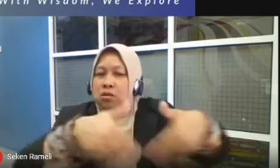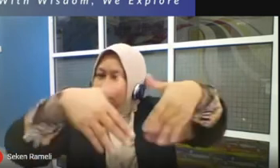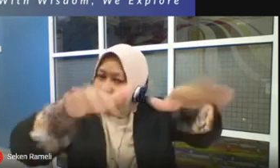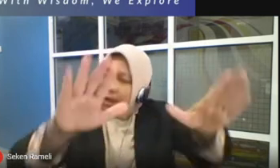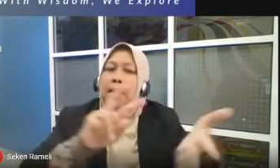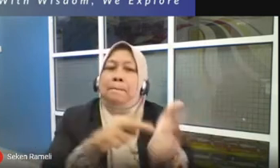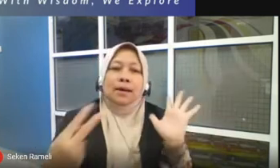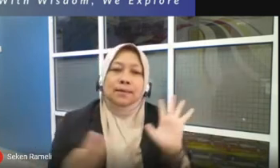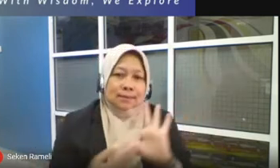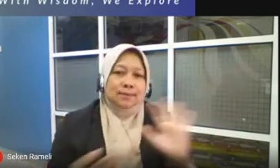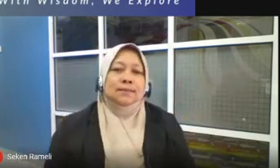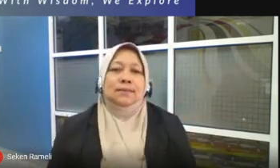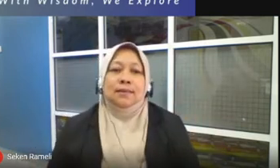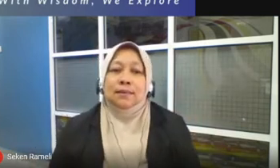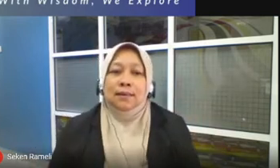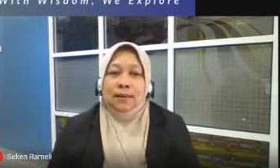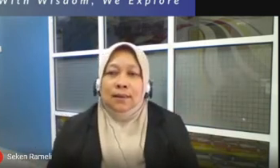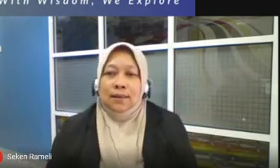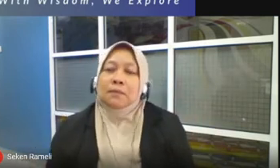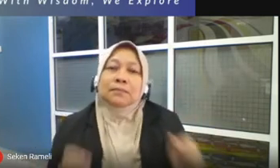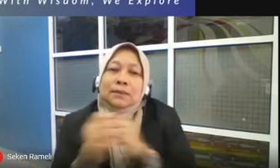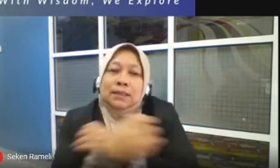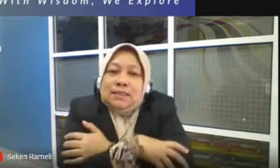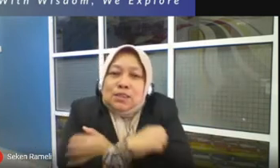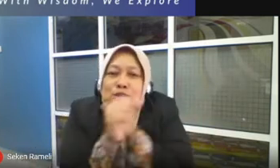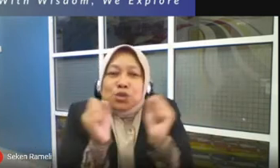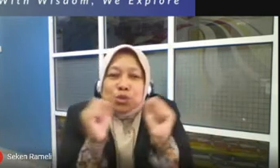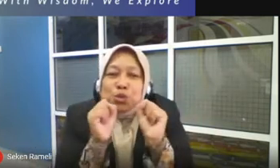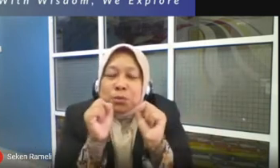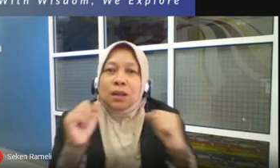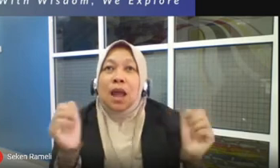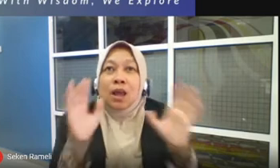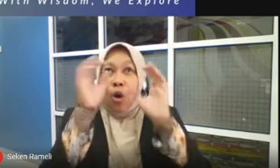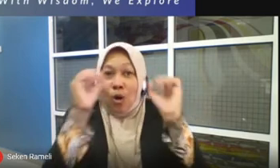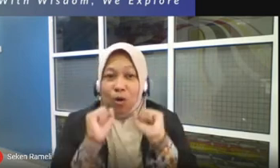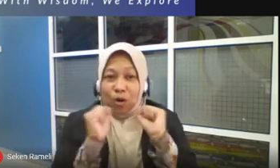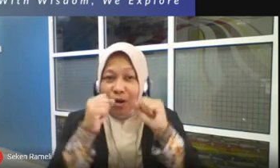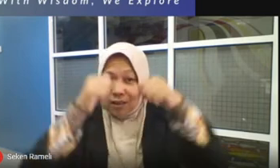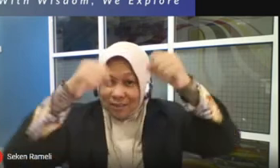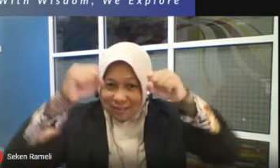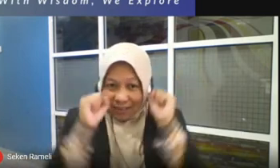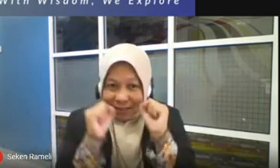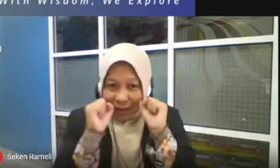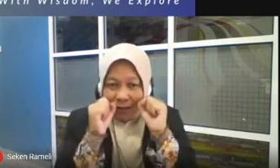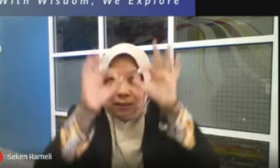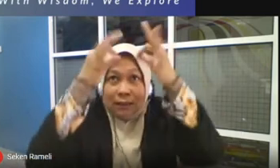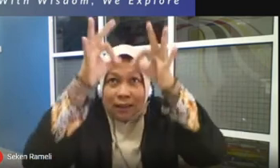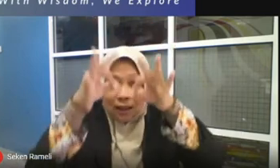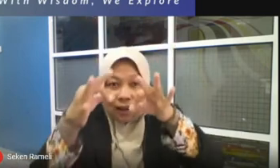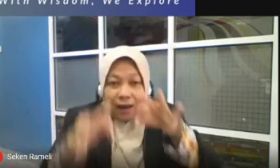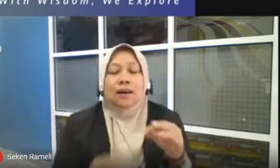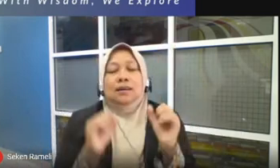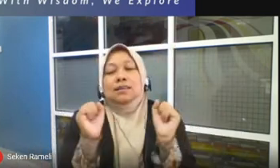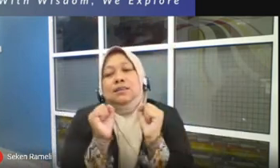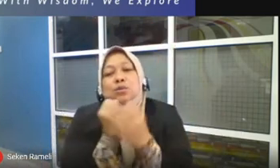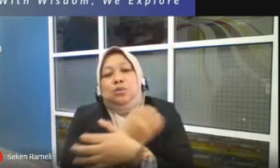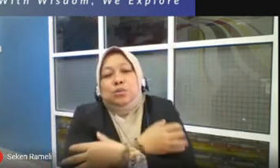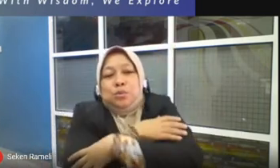Macam tu. Selain daripada sejuk lah, selain contohnya kalau kita duduk dalam aircon ataupun kita duduk dalam salji ke, kita apa ni,